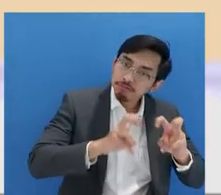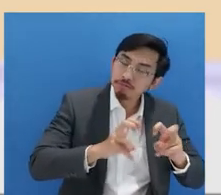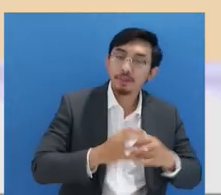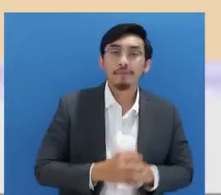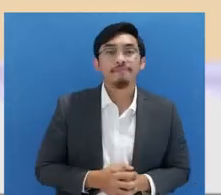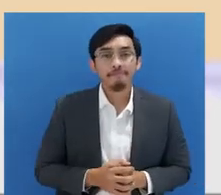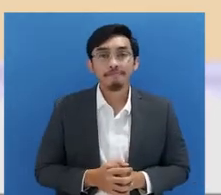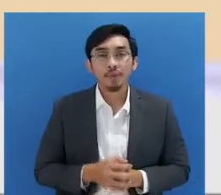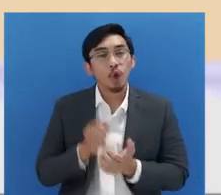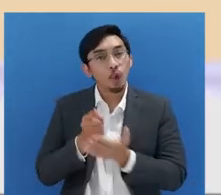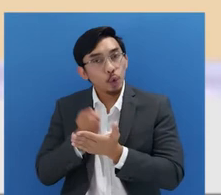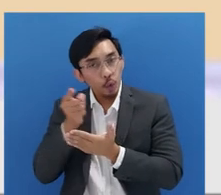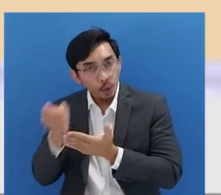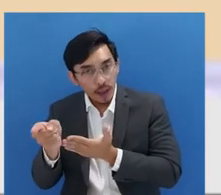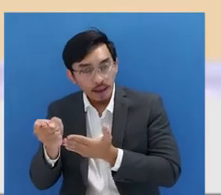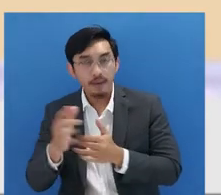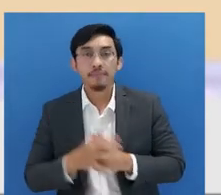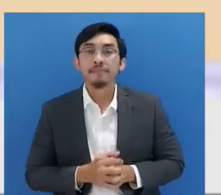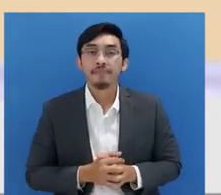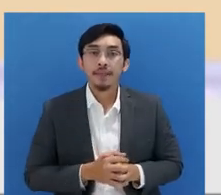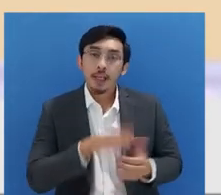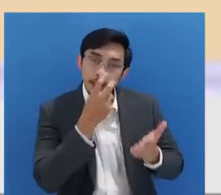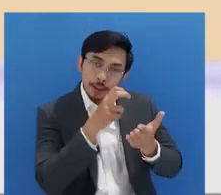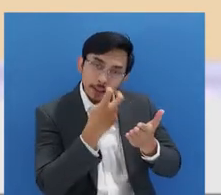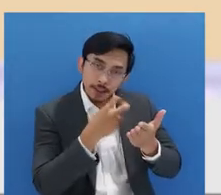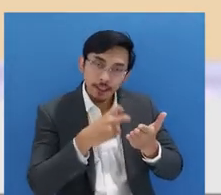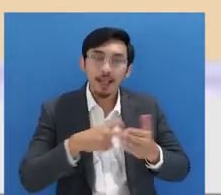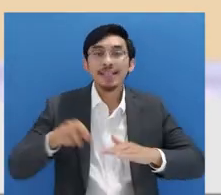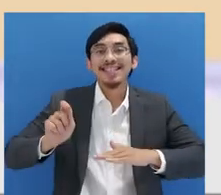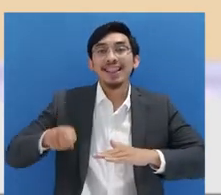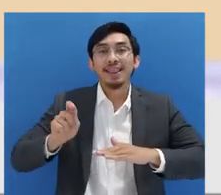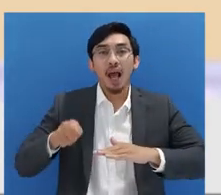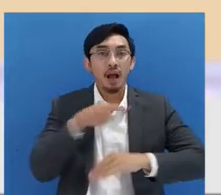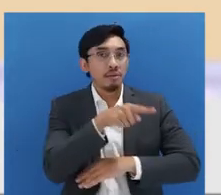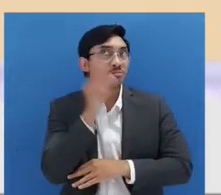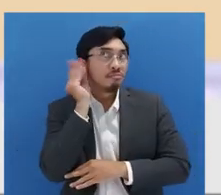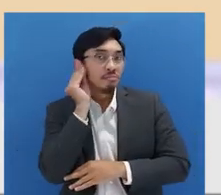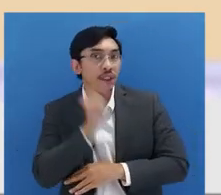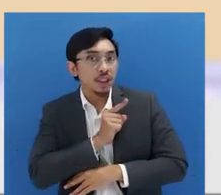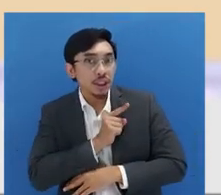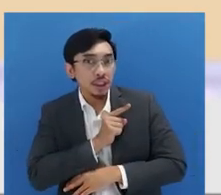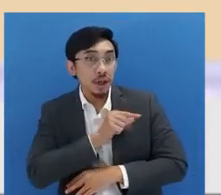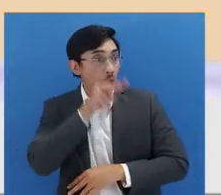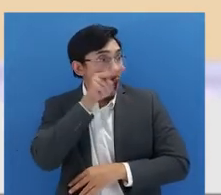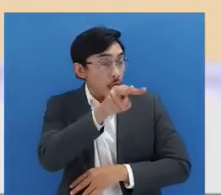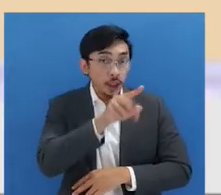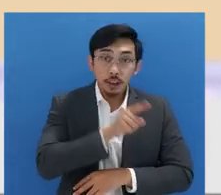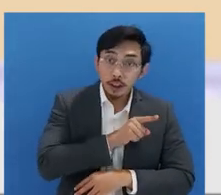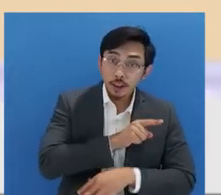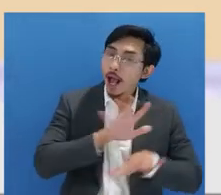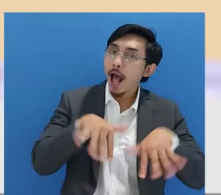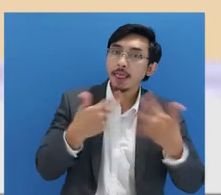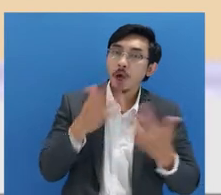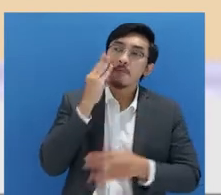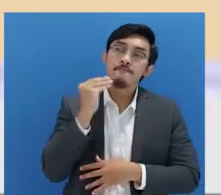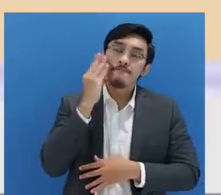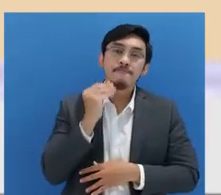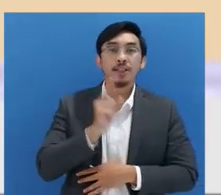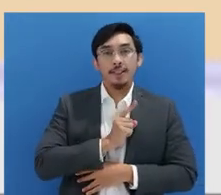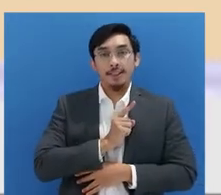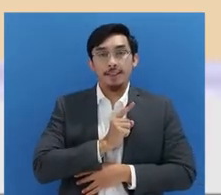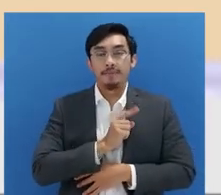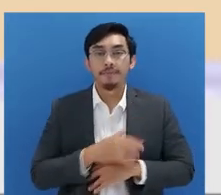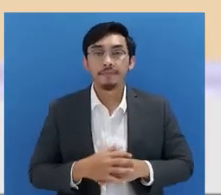penyelidikan, penyidikan, penuntutan, dan pemeriksaan di sidang pengadilan yang ia dengar sendiri, ia lihat sendiri,